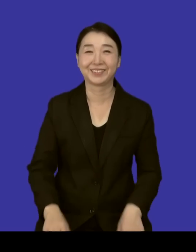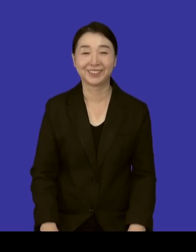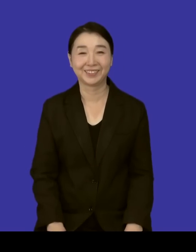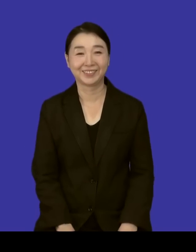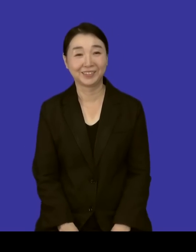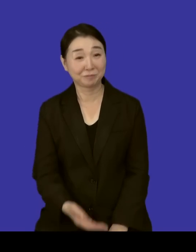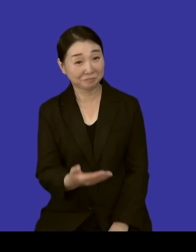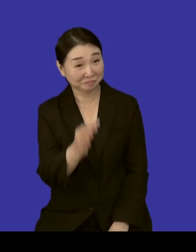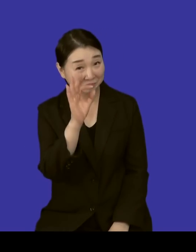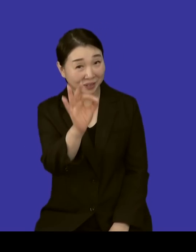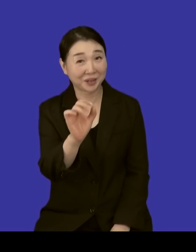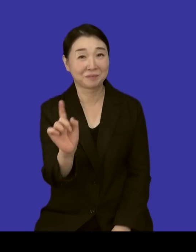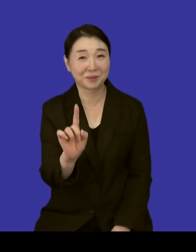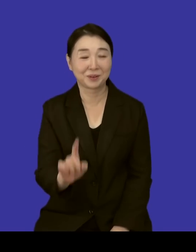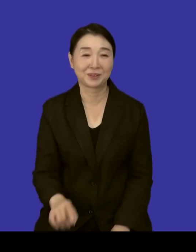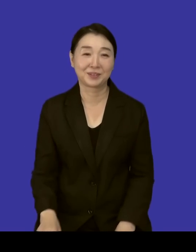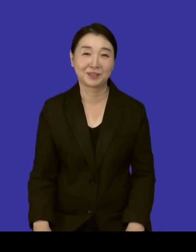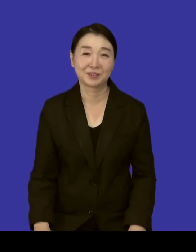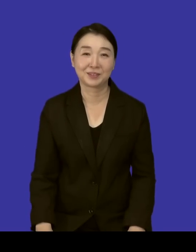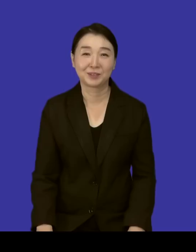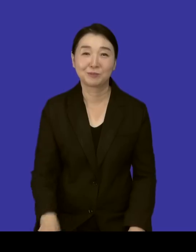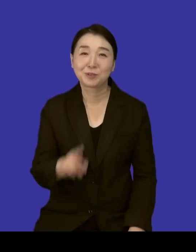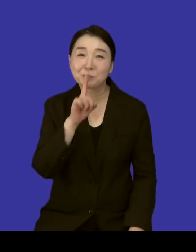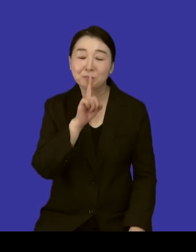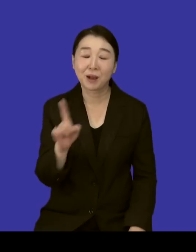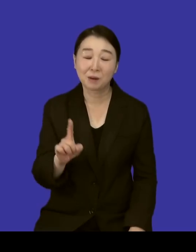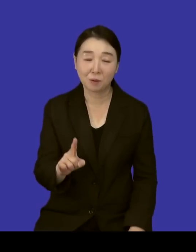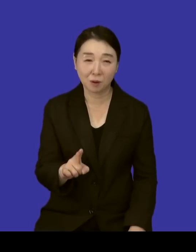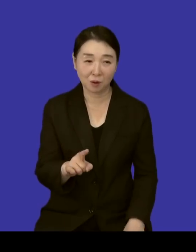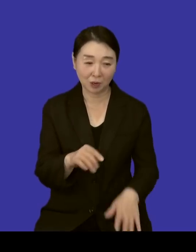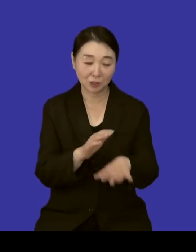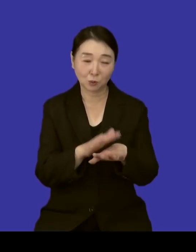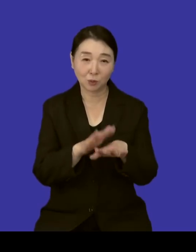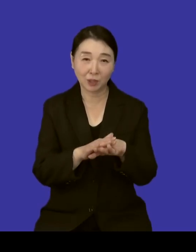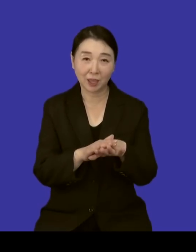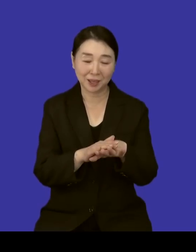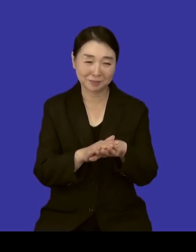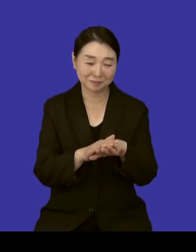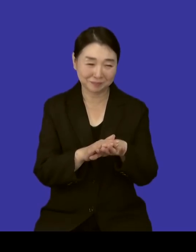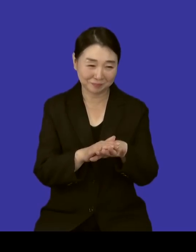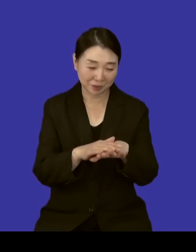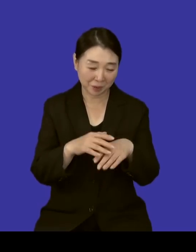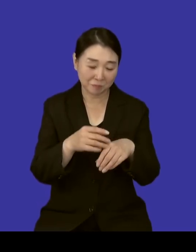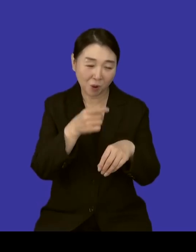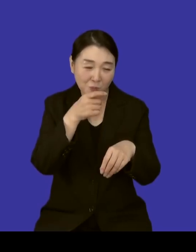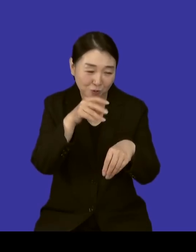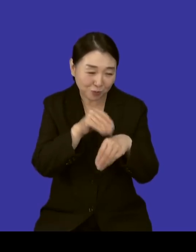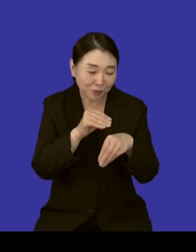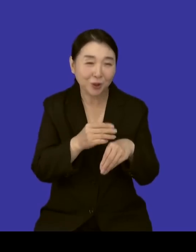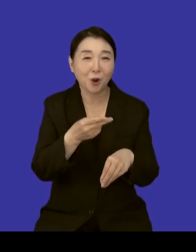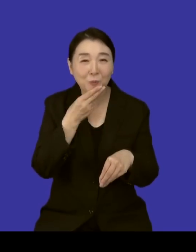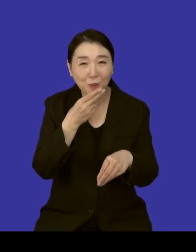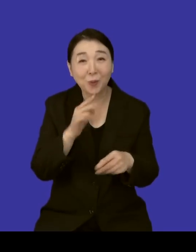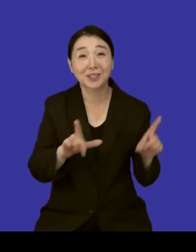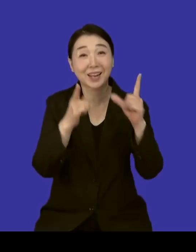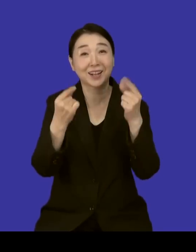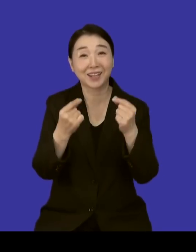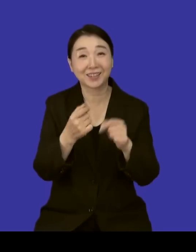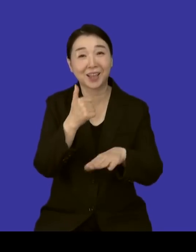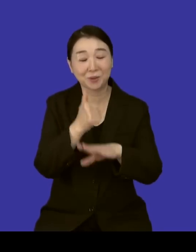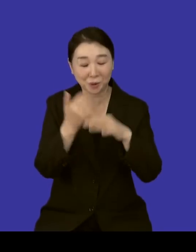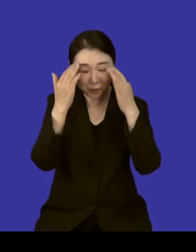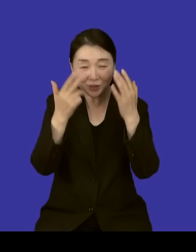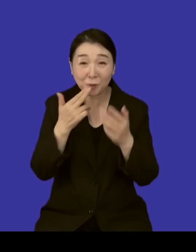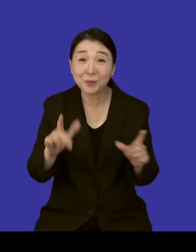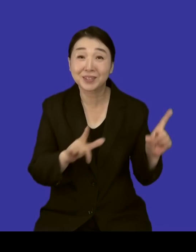진짜 뵈면 네. 왠지 그 손에 우리 흔히들 표현으로 물 한 방울 안 묻혔을 것 같은 고생이라고는 안 해봤을 것 같은 네. 그런 이미지인데 네. 목사님